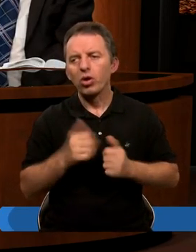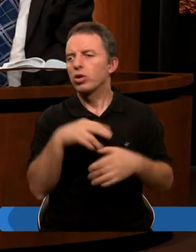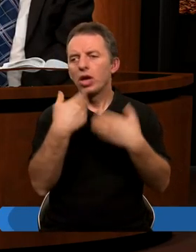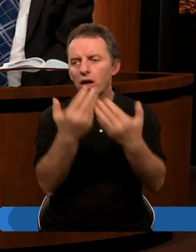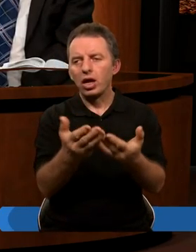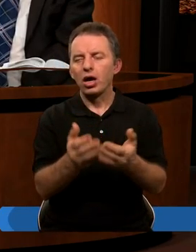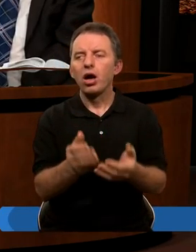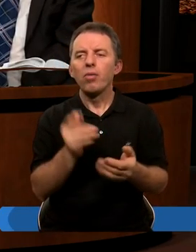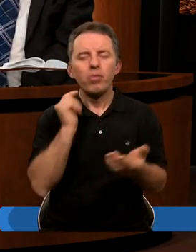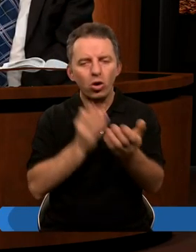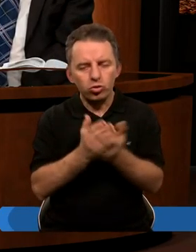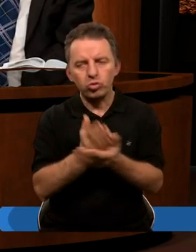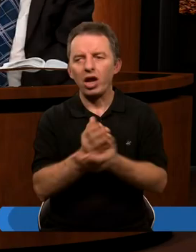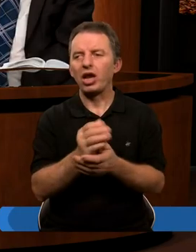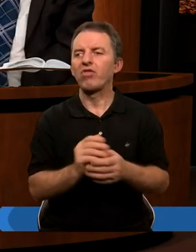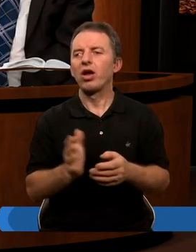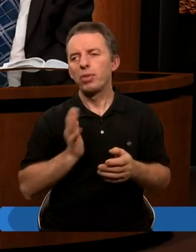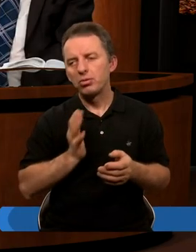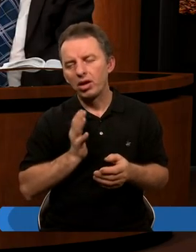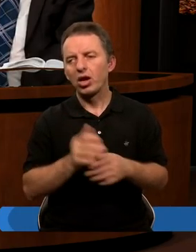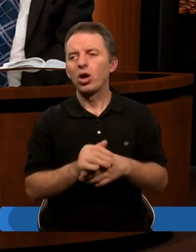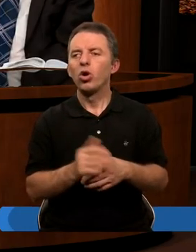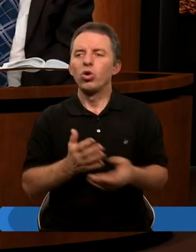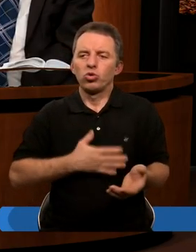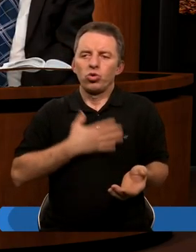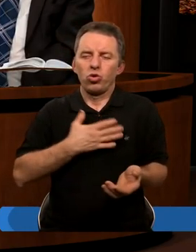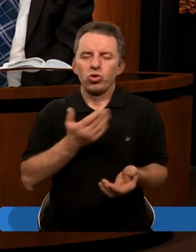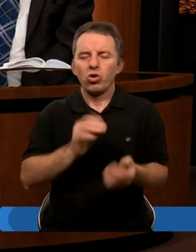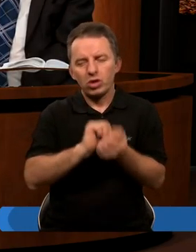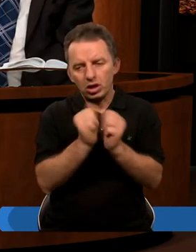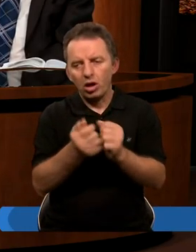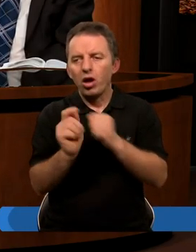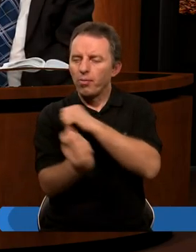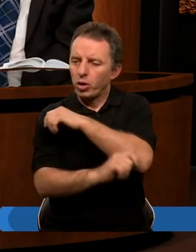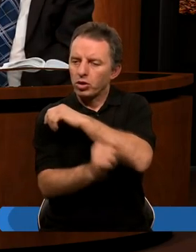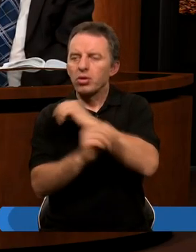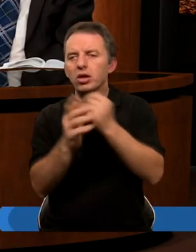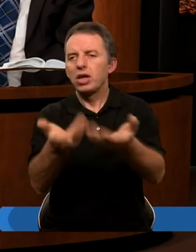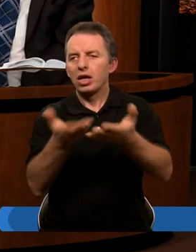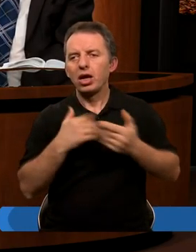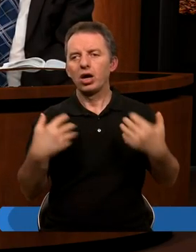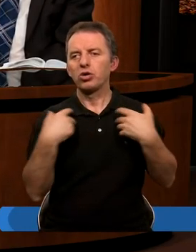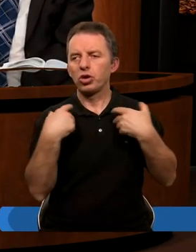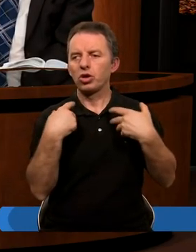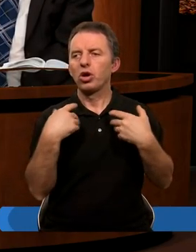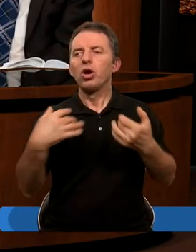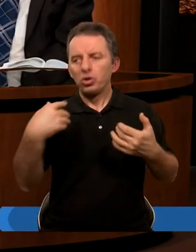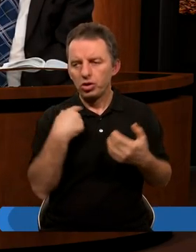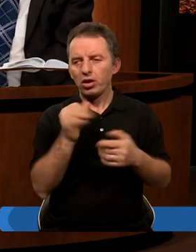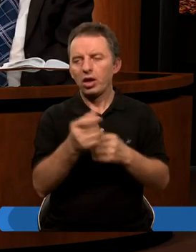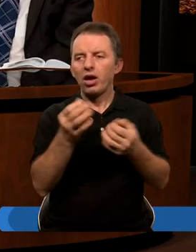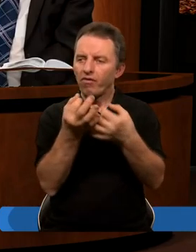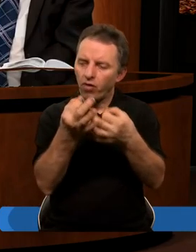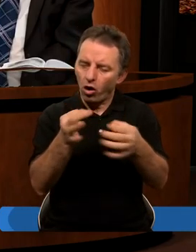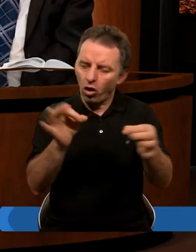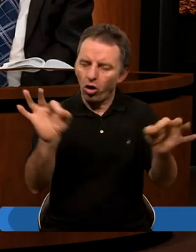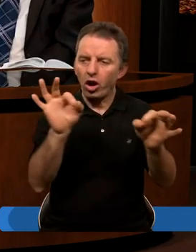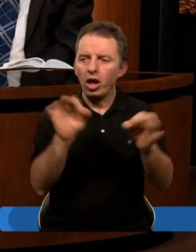poczucia bezpieczeństwa, a wręcz przeciwnie, czują, że są potępieni. Tak się nie da żyć. Bóg chce, żebyśmy żyli w takiej wolności